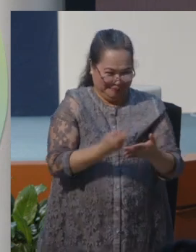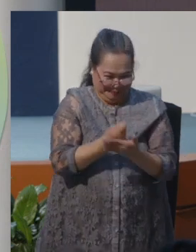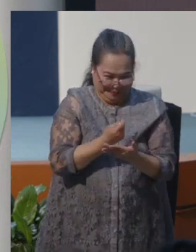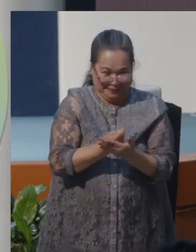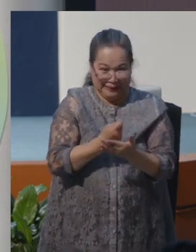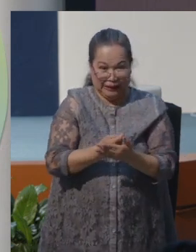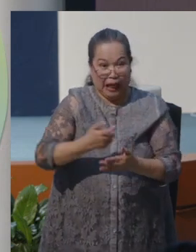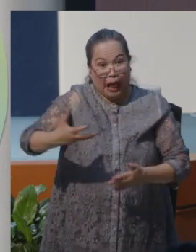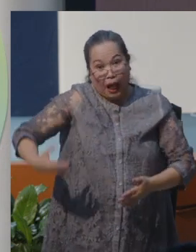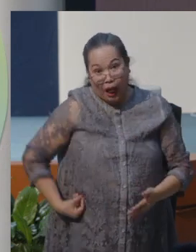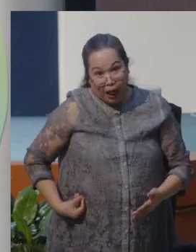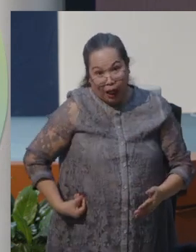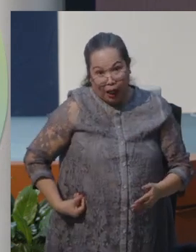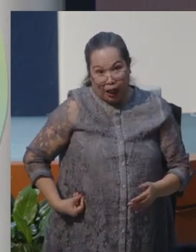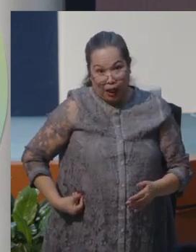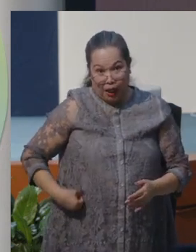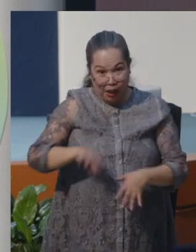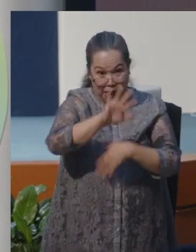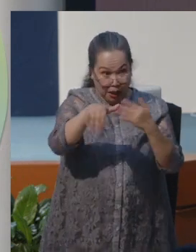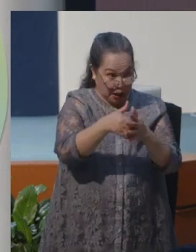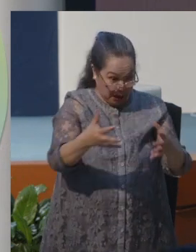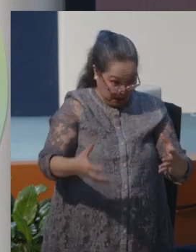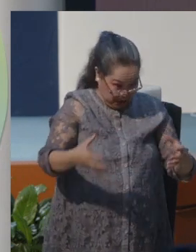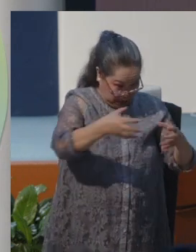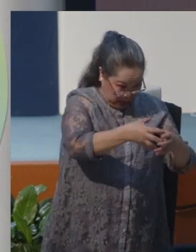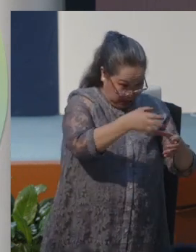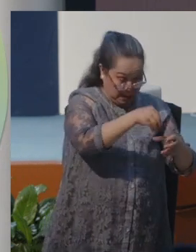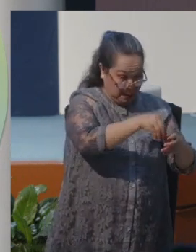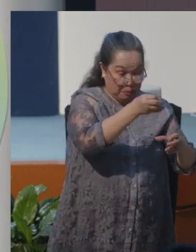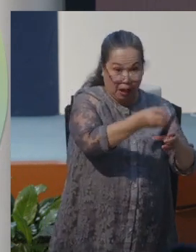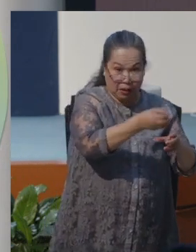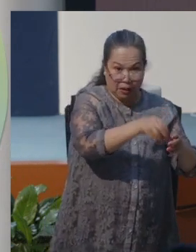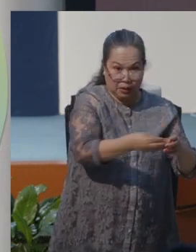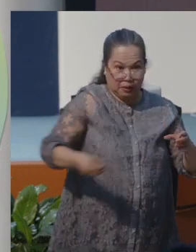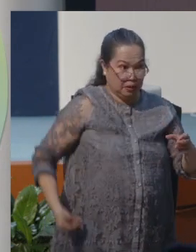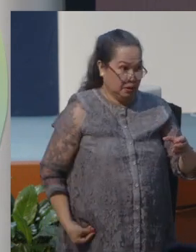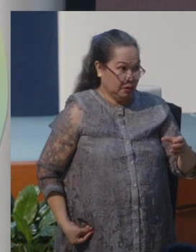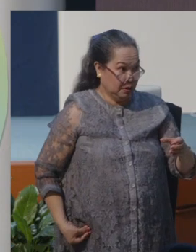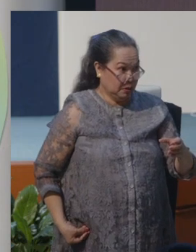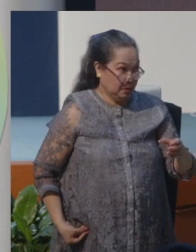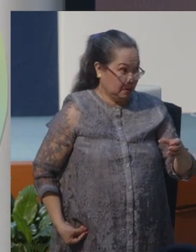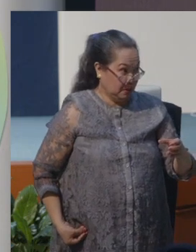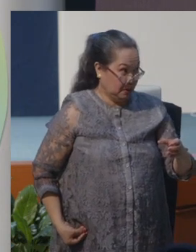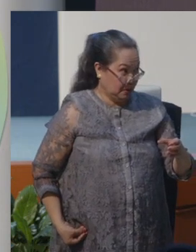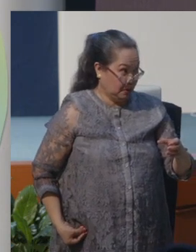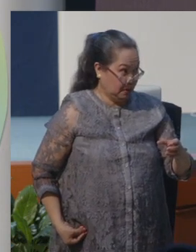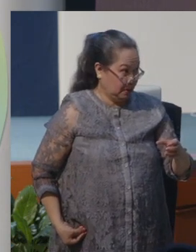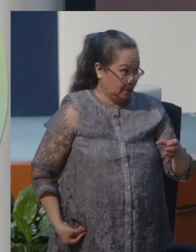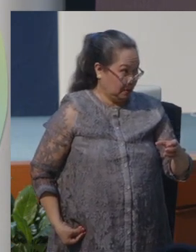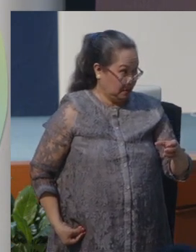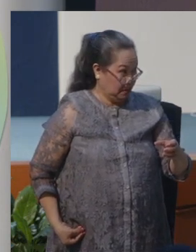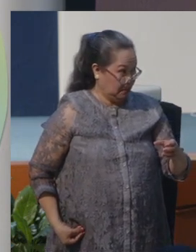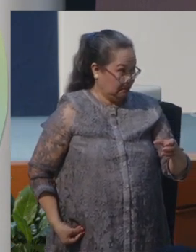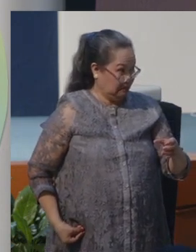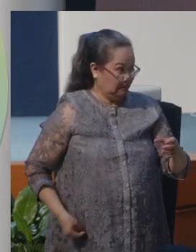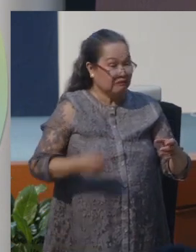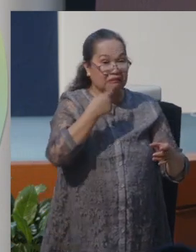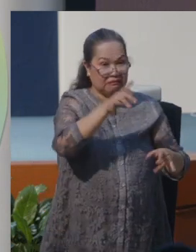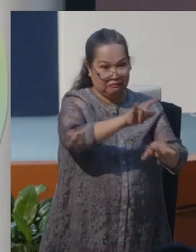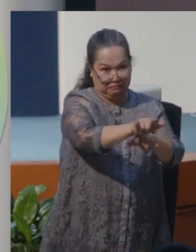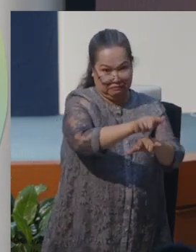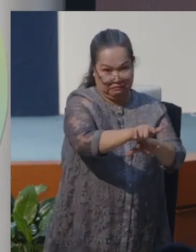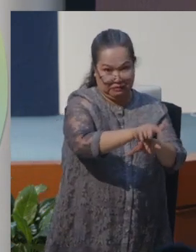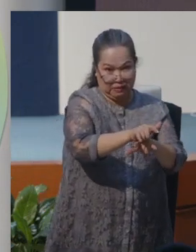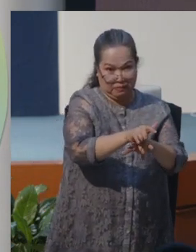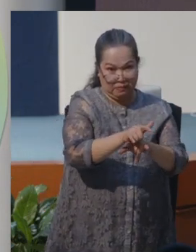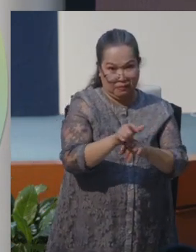Nagnanakaw siya sa kanilang treasury, sabi ni John sa John 12:6. Binitray niya ang Panginoon sa pamamagitan ng isang